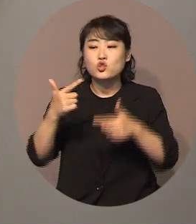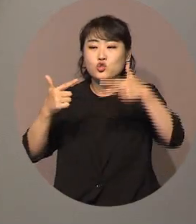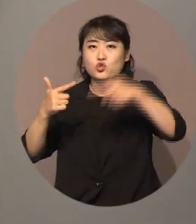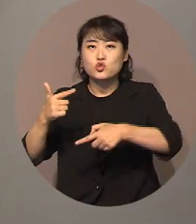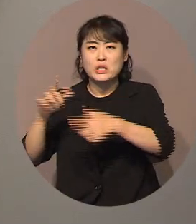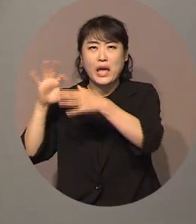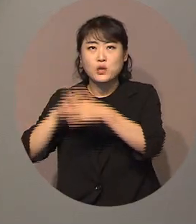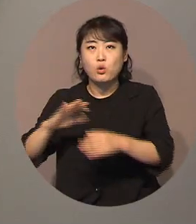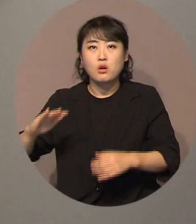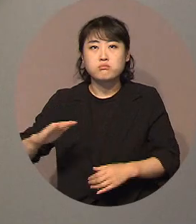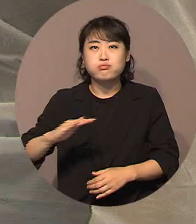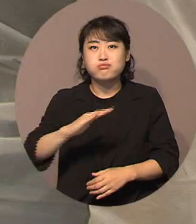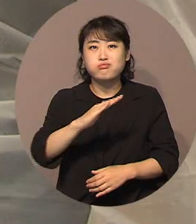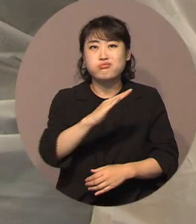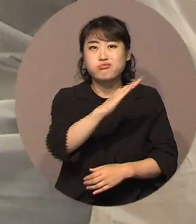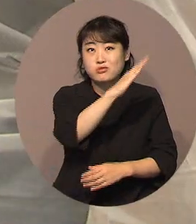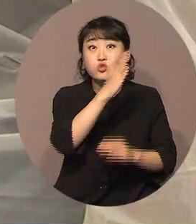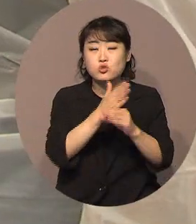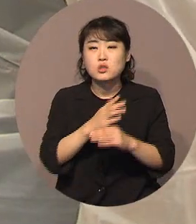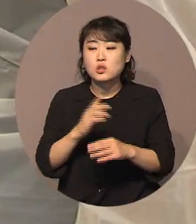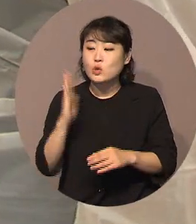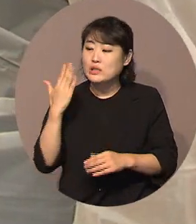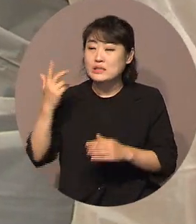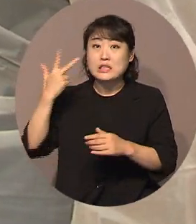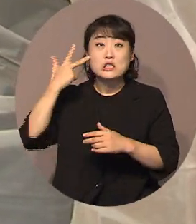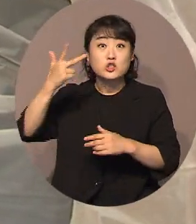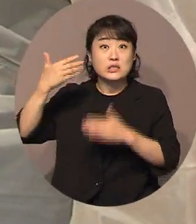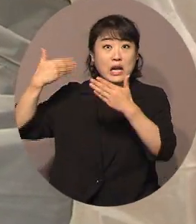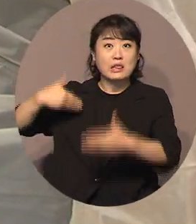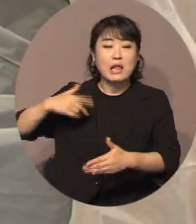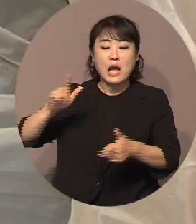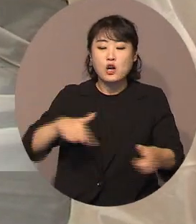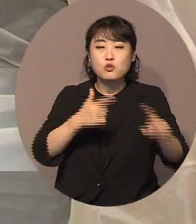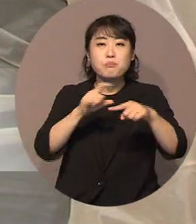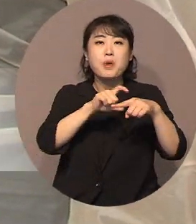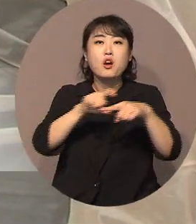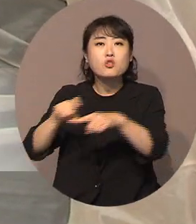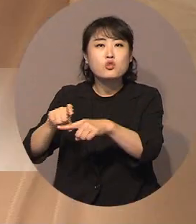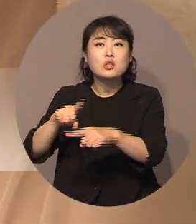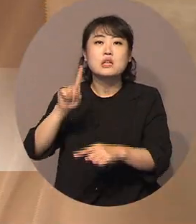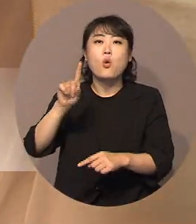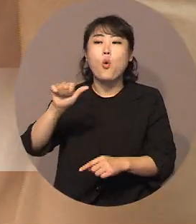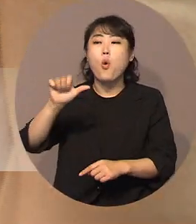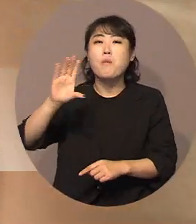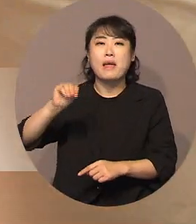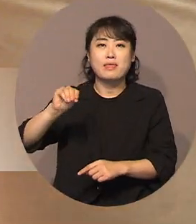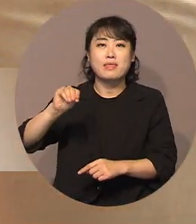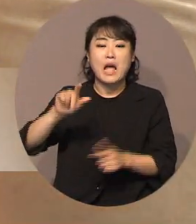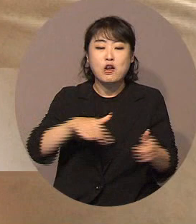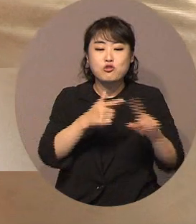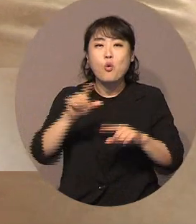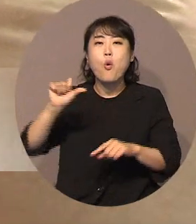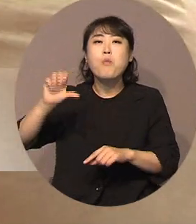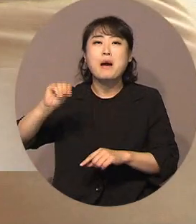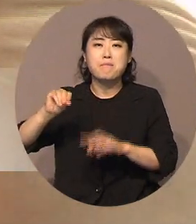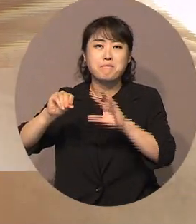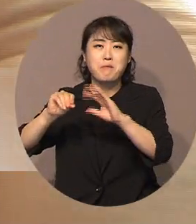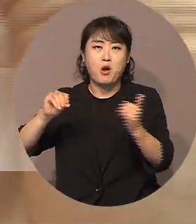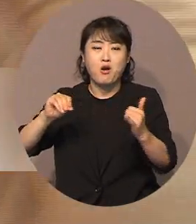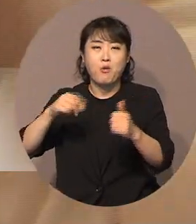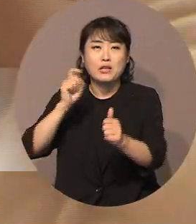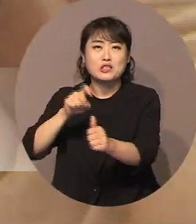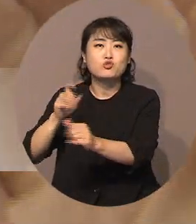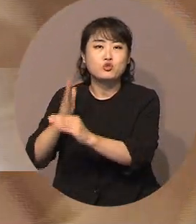증가세를 보이고 있는데 최근 일주일 동안 하루 평균 확진자는 5만 명이 넘었고 방역 당국은